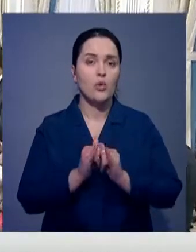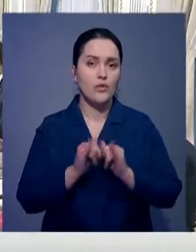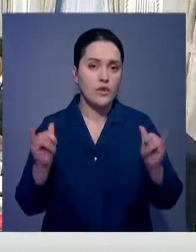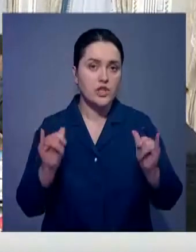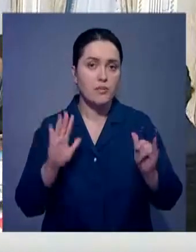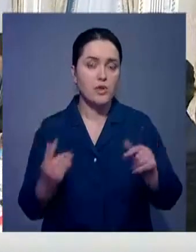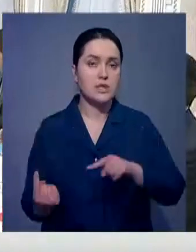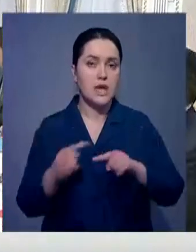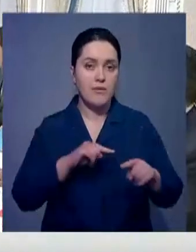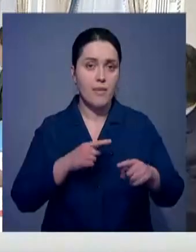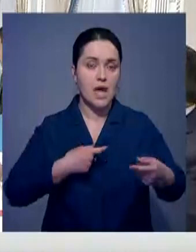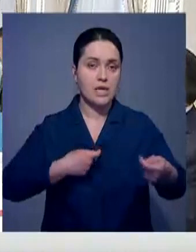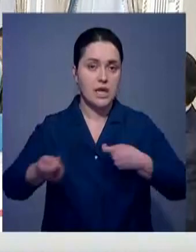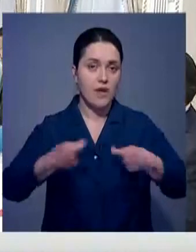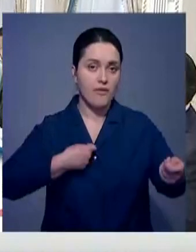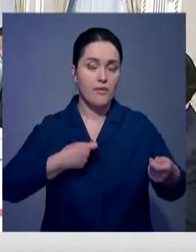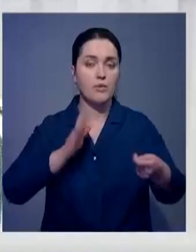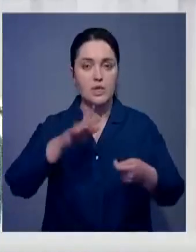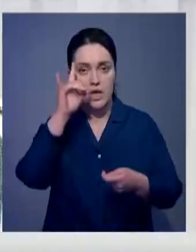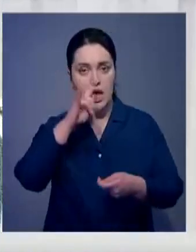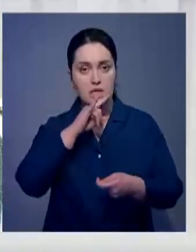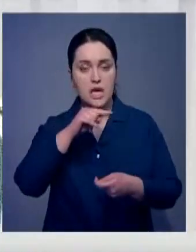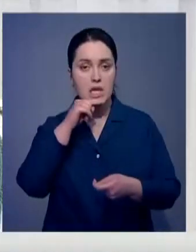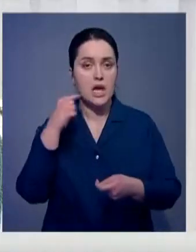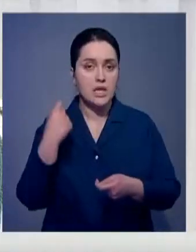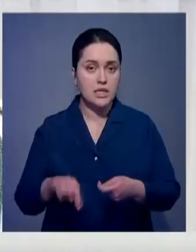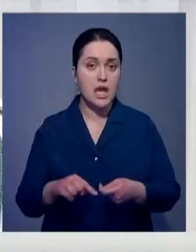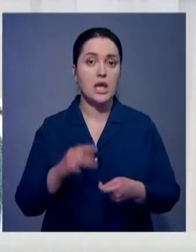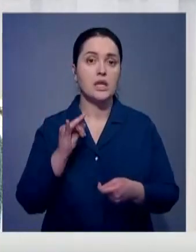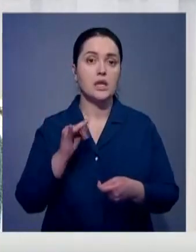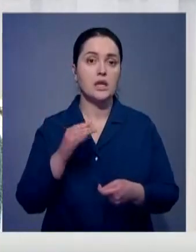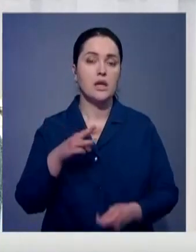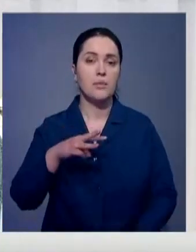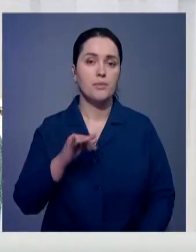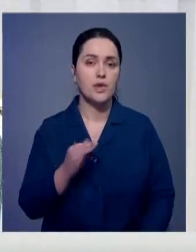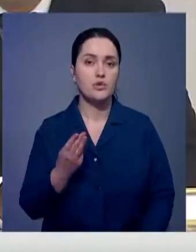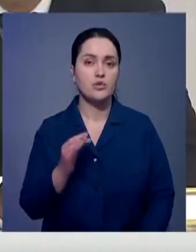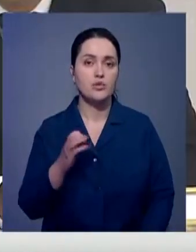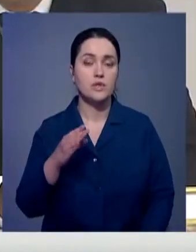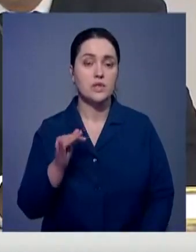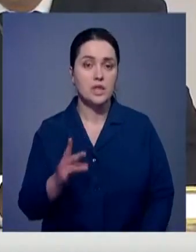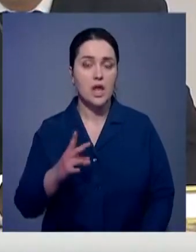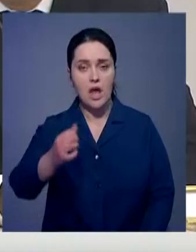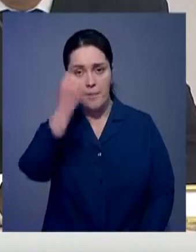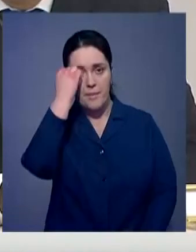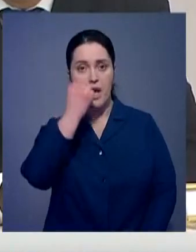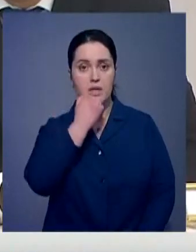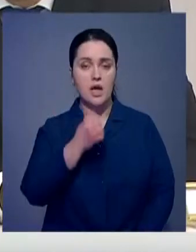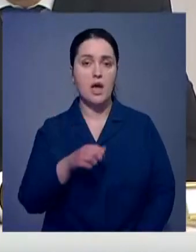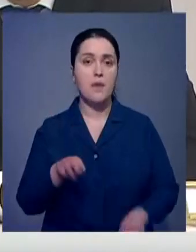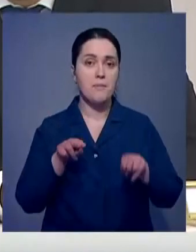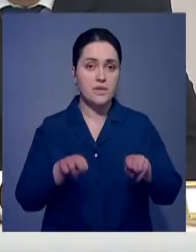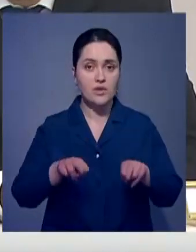взаимного товарооборота между Казахстаном и Россией в рамках Евразийского экономического союза. В свою очередь, Михаил Мишустин выразил благодарность